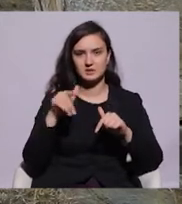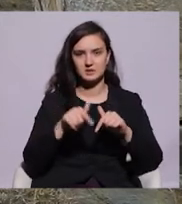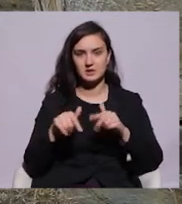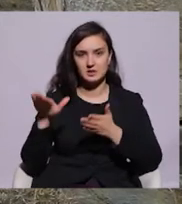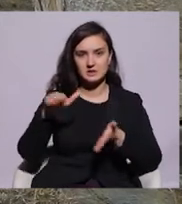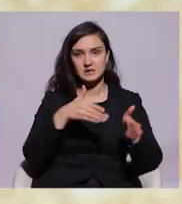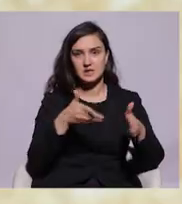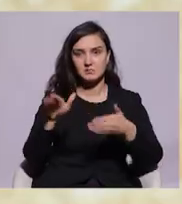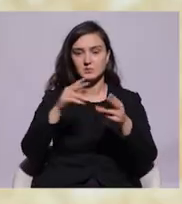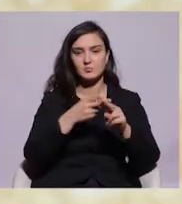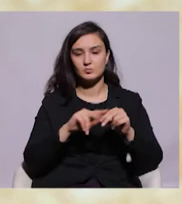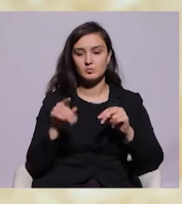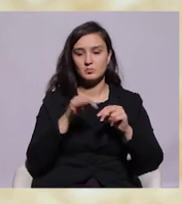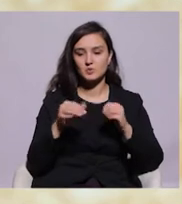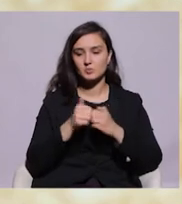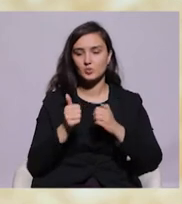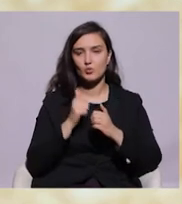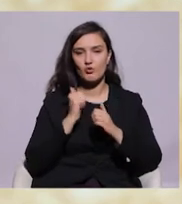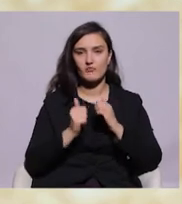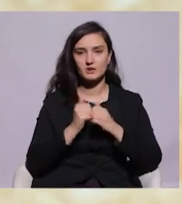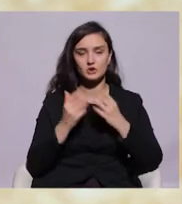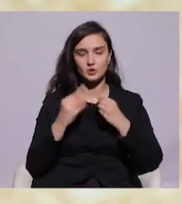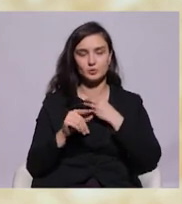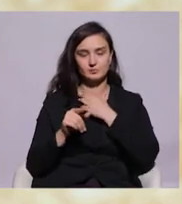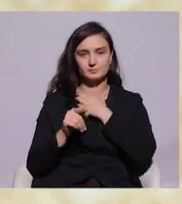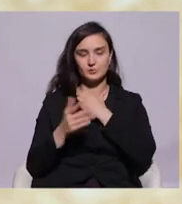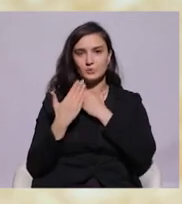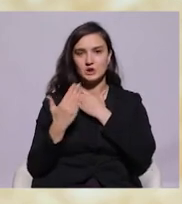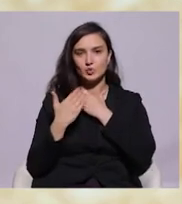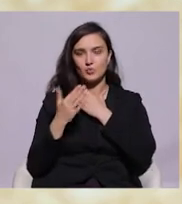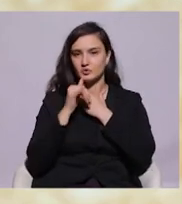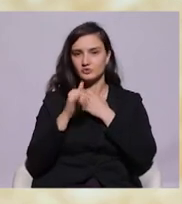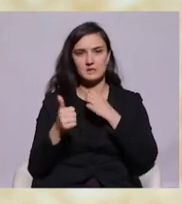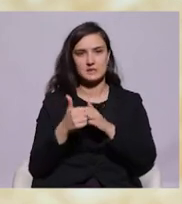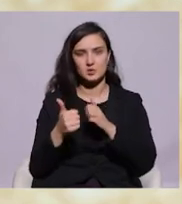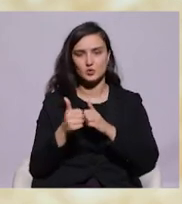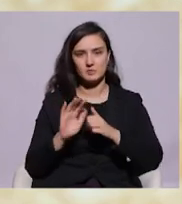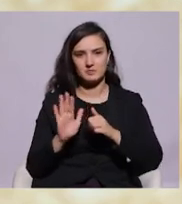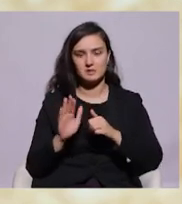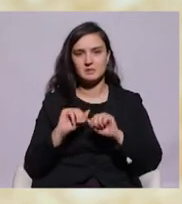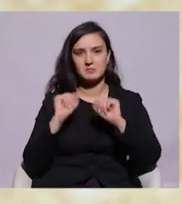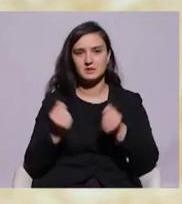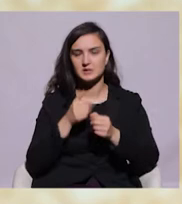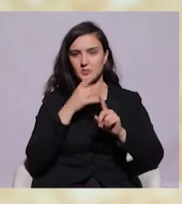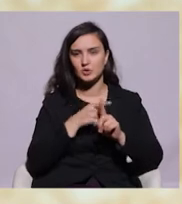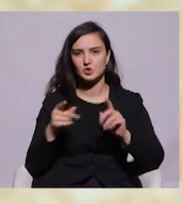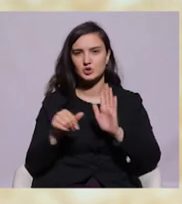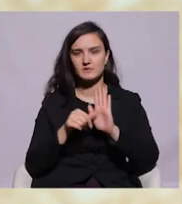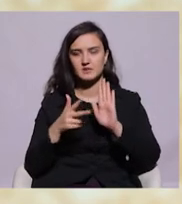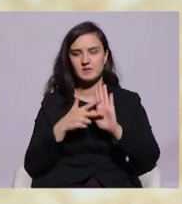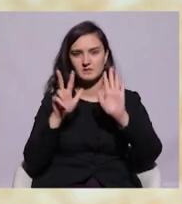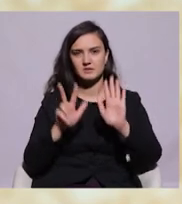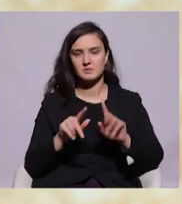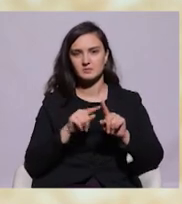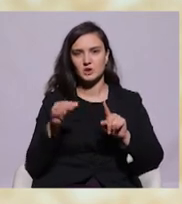გადმოსალახავი უღელტეხილებით. მეზობელ რეგიონებს ესე ყოველდღიურ ანუ ურთიერთობაში ვერ ემეზობლება. თან ზამთრის პერიოდში 6-8